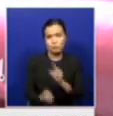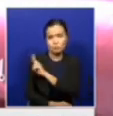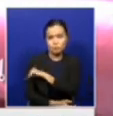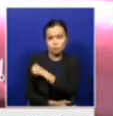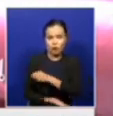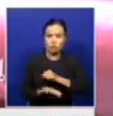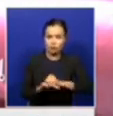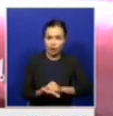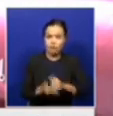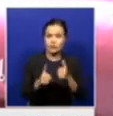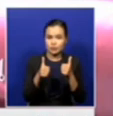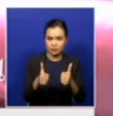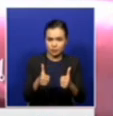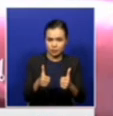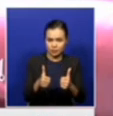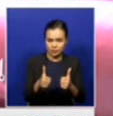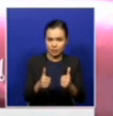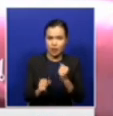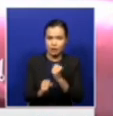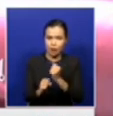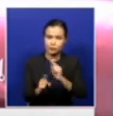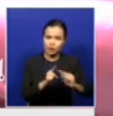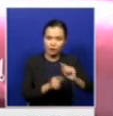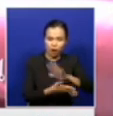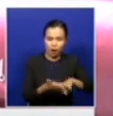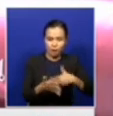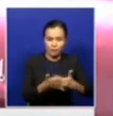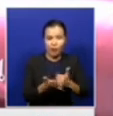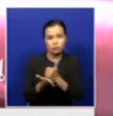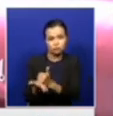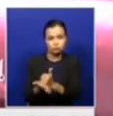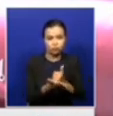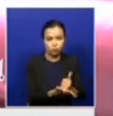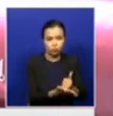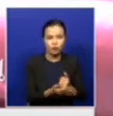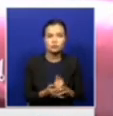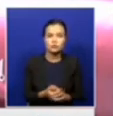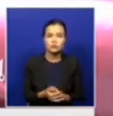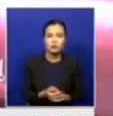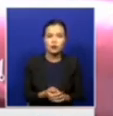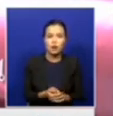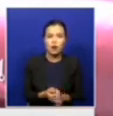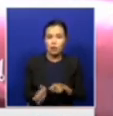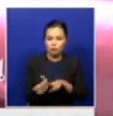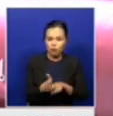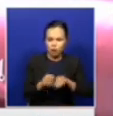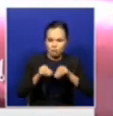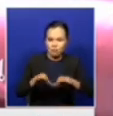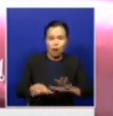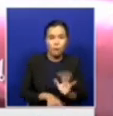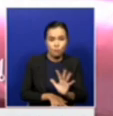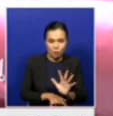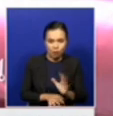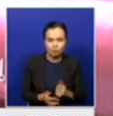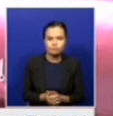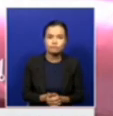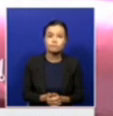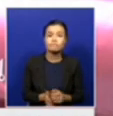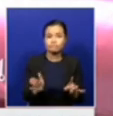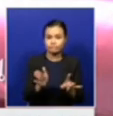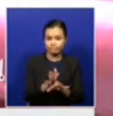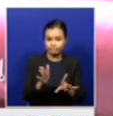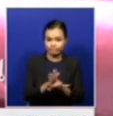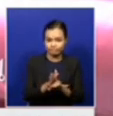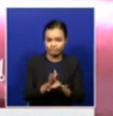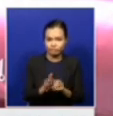ที่ดีแล้วก็สามารถที่จะมีมาตรการในการที่ไม่ทำให้โรค แพร่ระบาดและสุดท้ายก็คือเรื่องของ